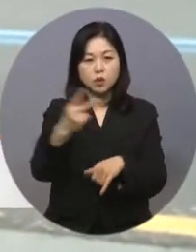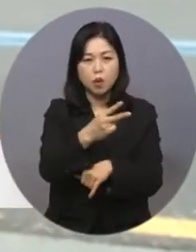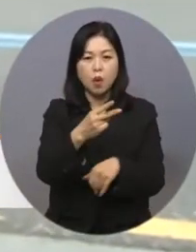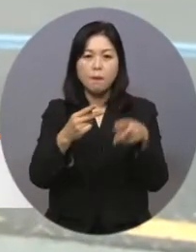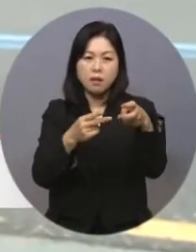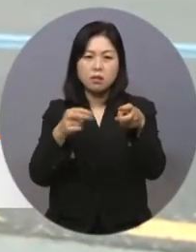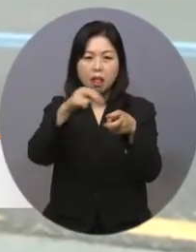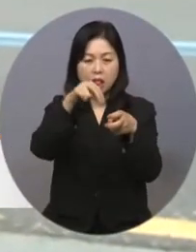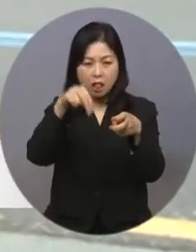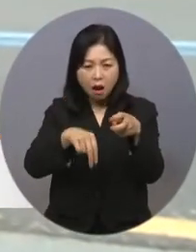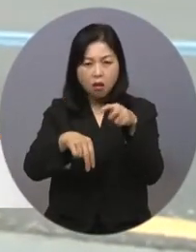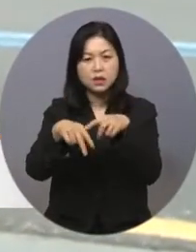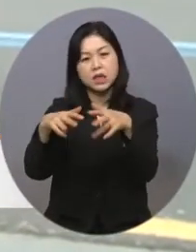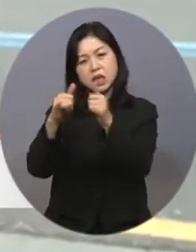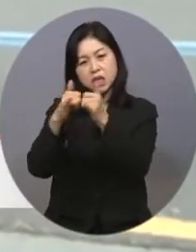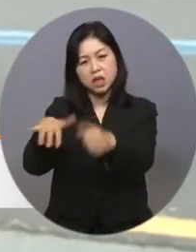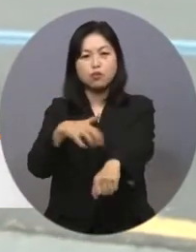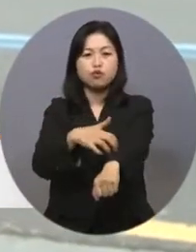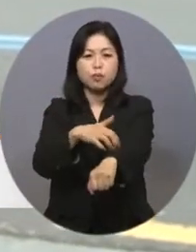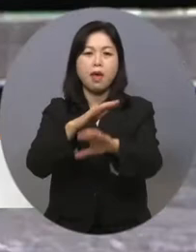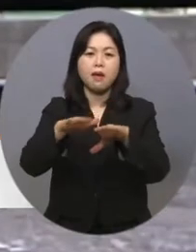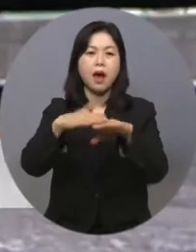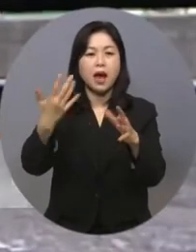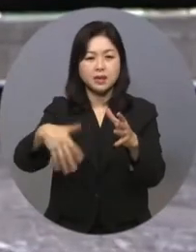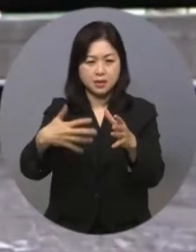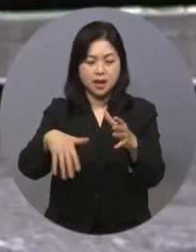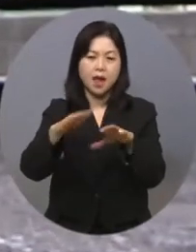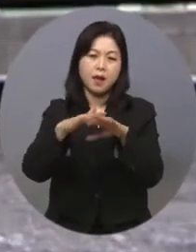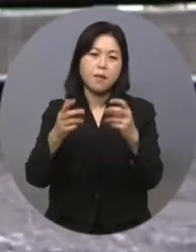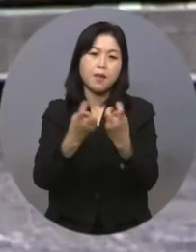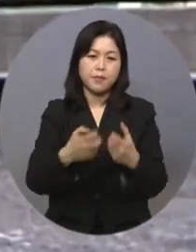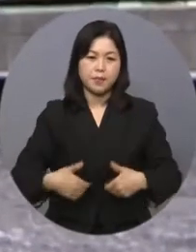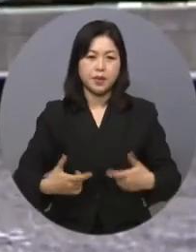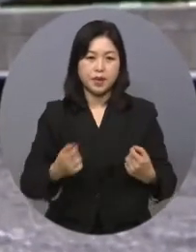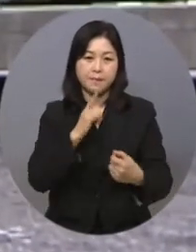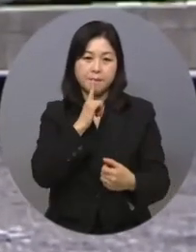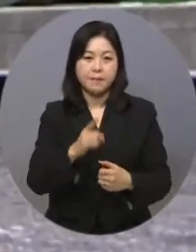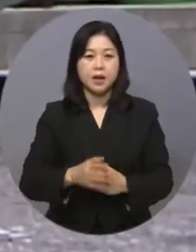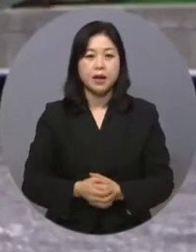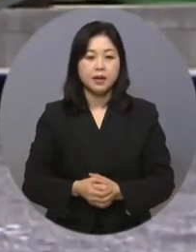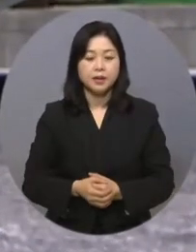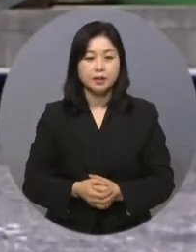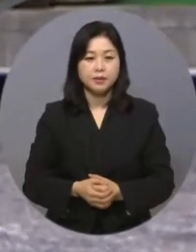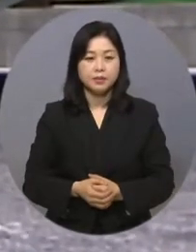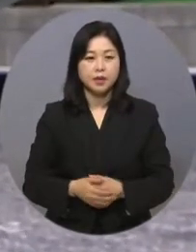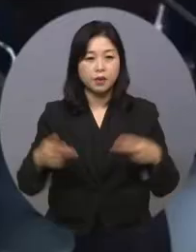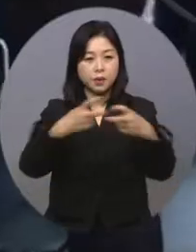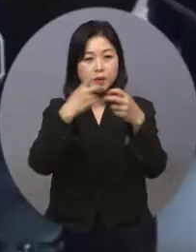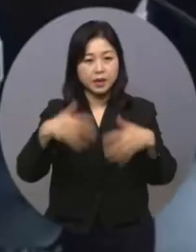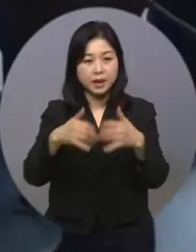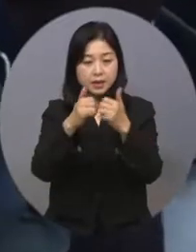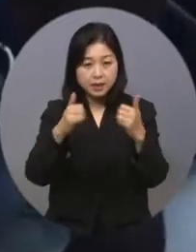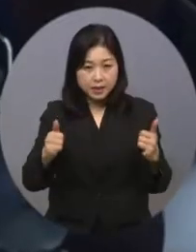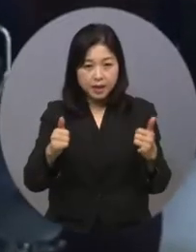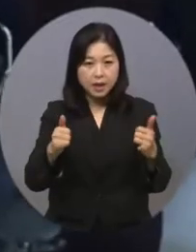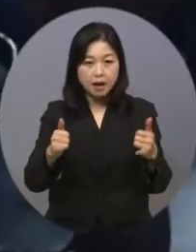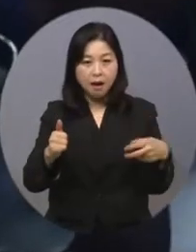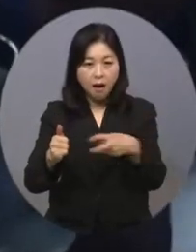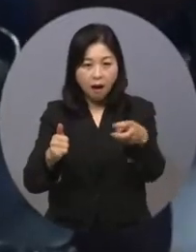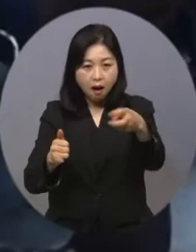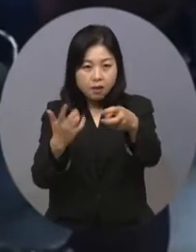대책마련을 강조했습니다 현재 그 통역자 의 이동 편의 보장을 위해 저상 버스 보급이 진행되고